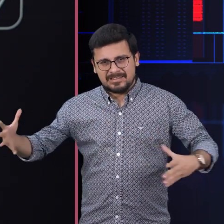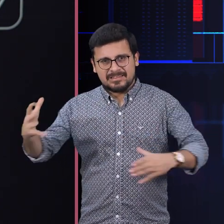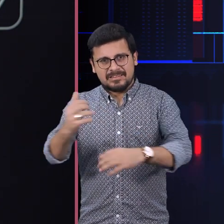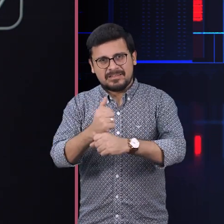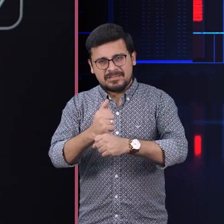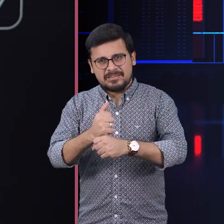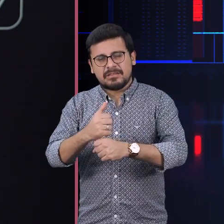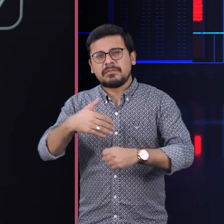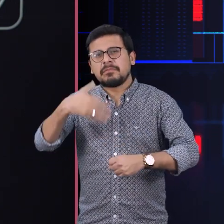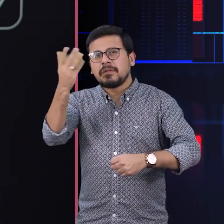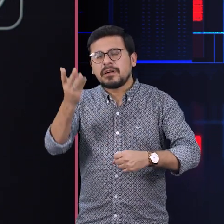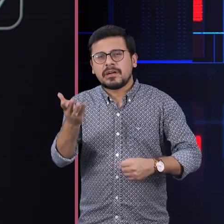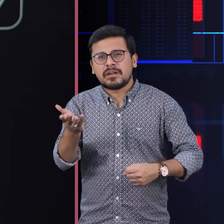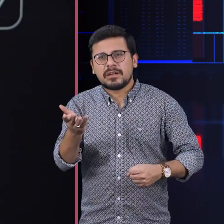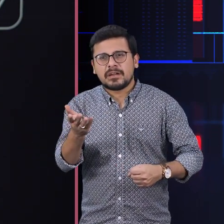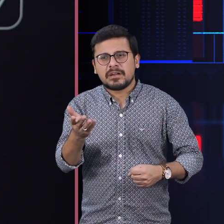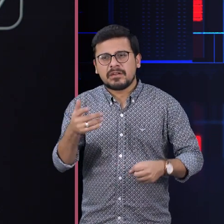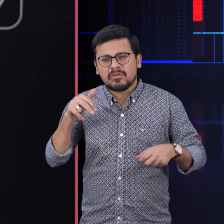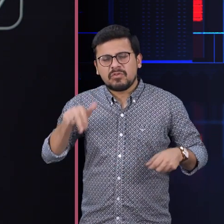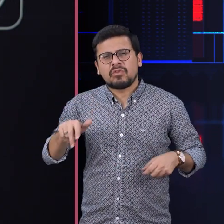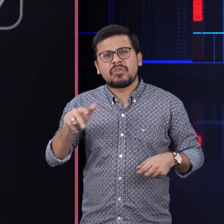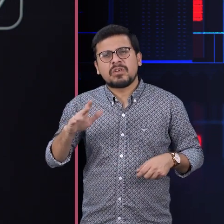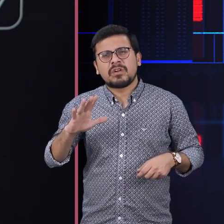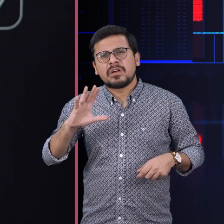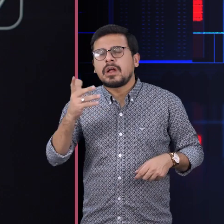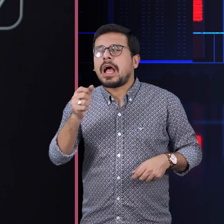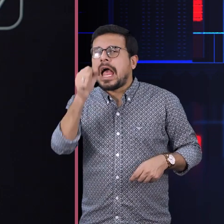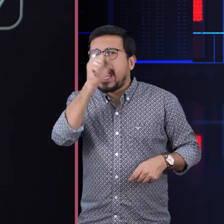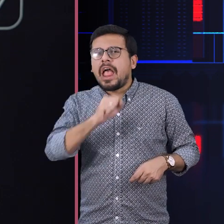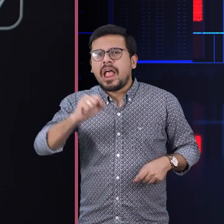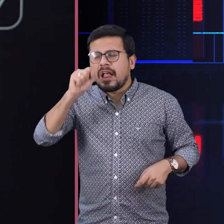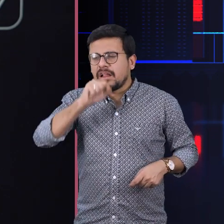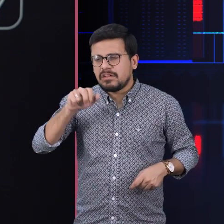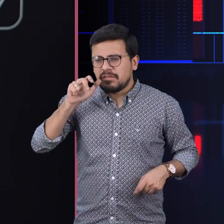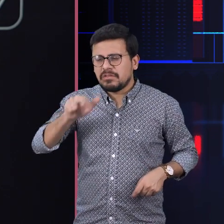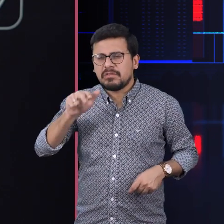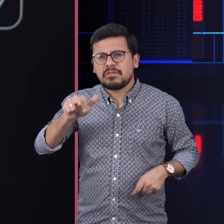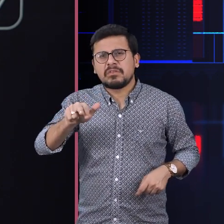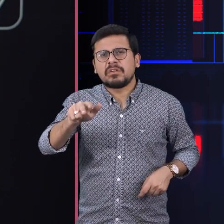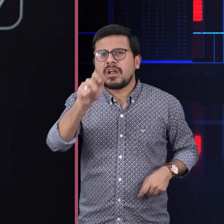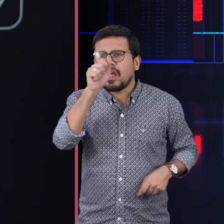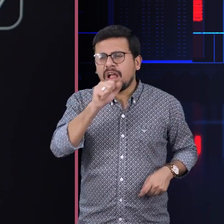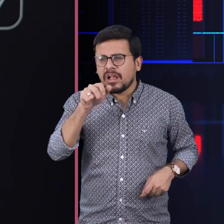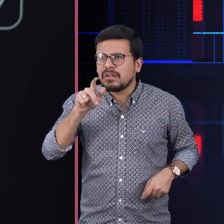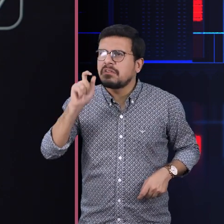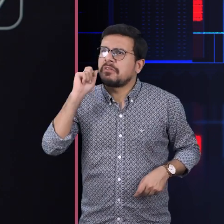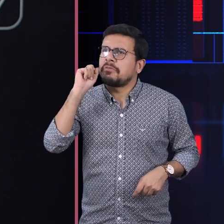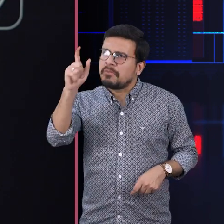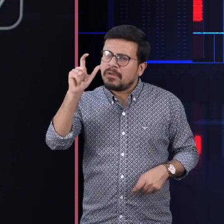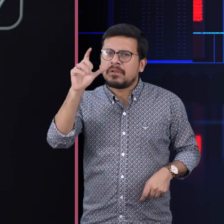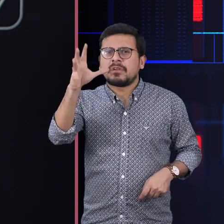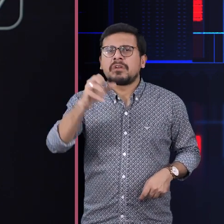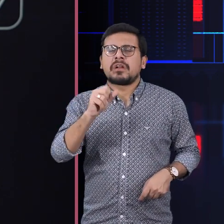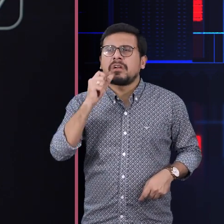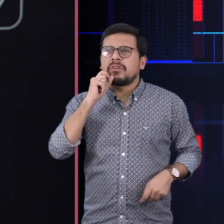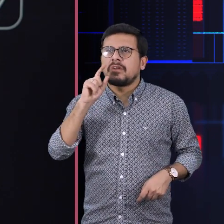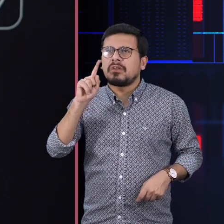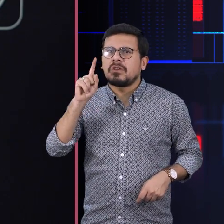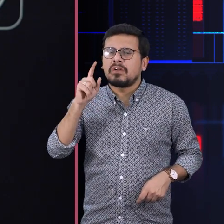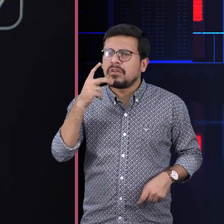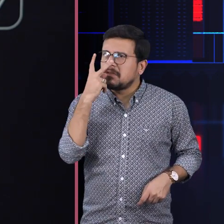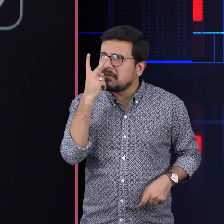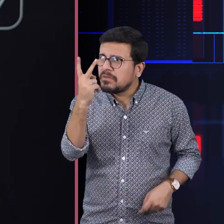the hospital. اور while going towards the hospital, I knew from the breath